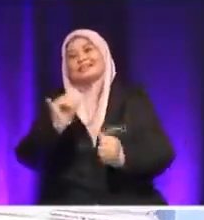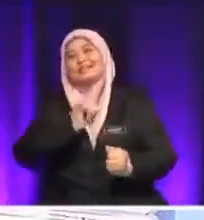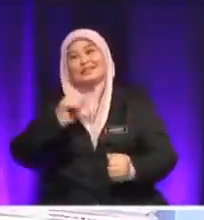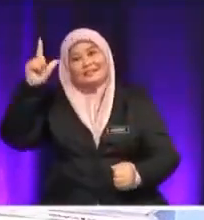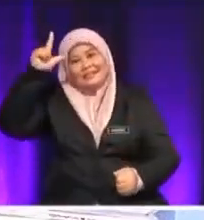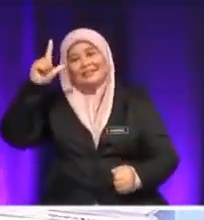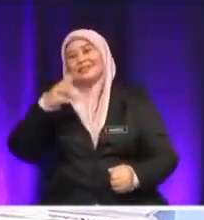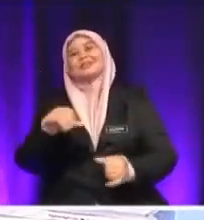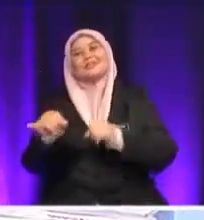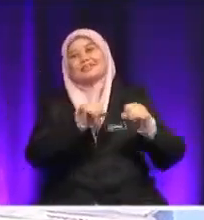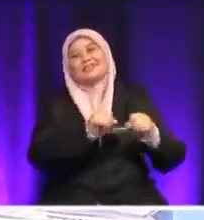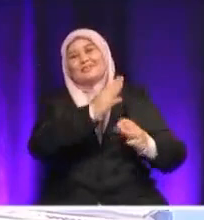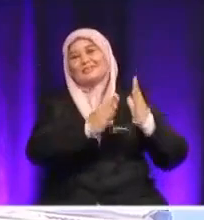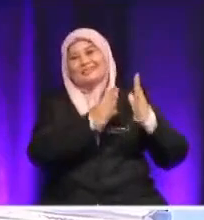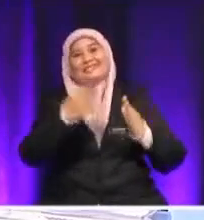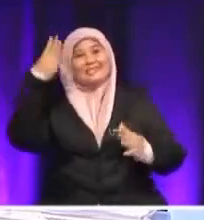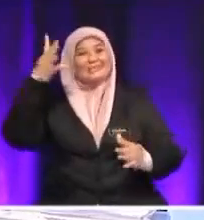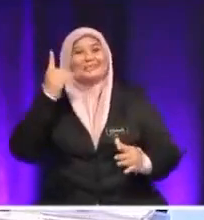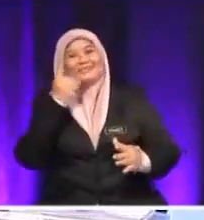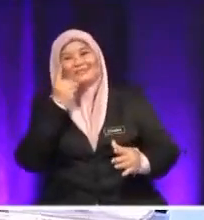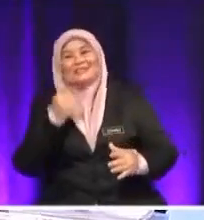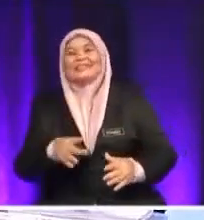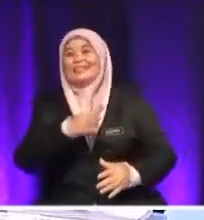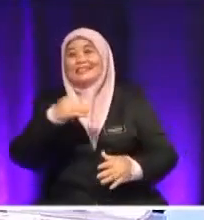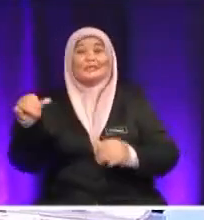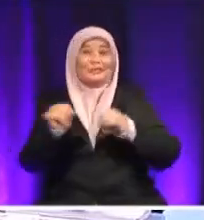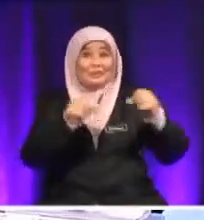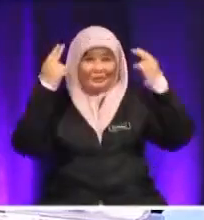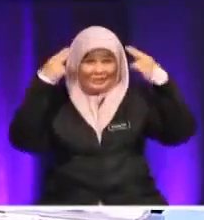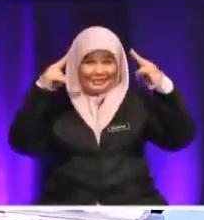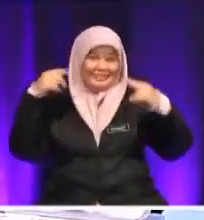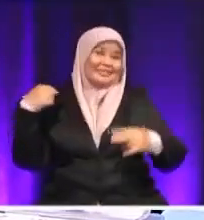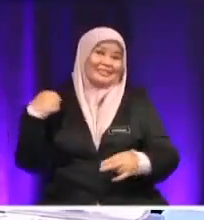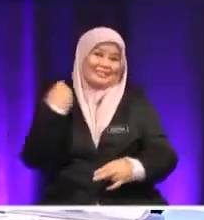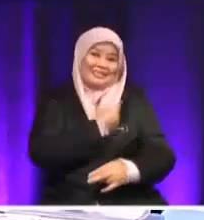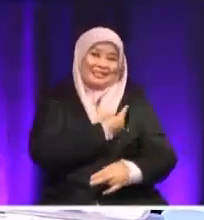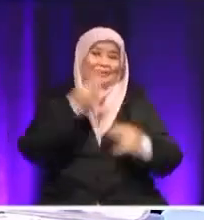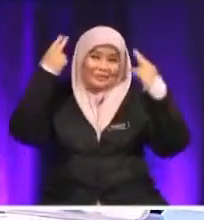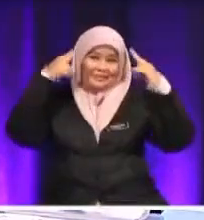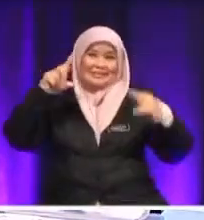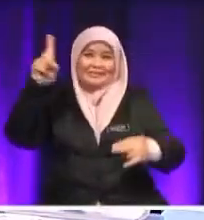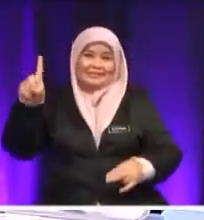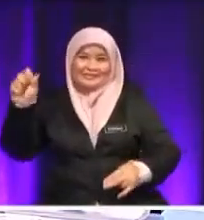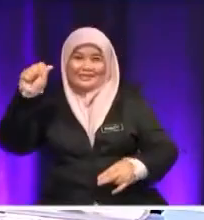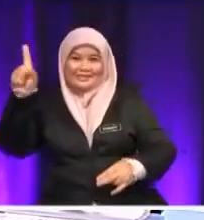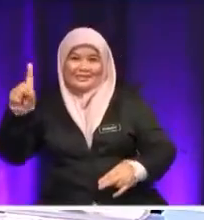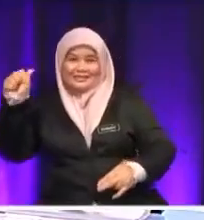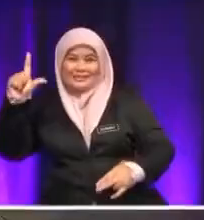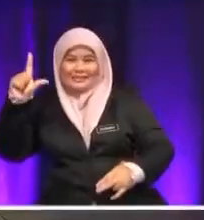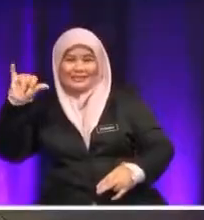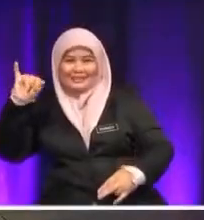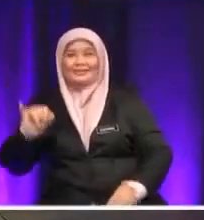juga jurubahasa isyarat kita, Cikgu Duzaimah, dan juga ustaz kita iaitu Ustaz Muhammad Zazali. Okey